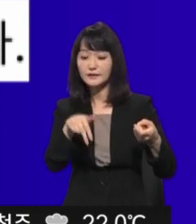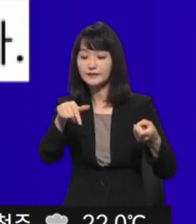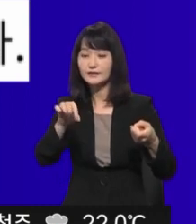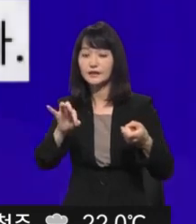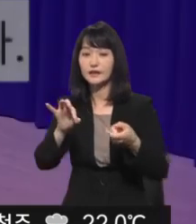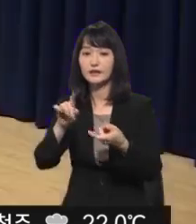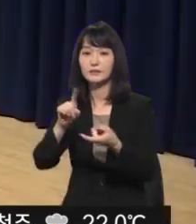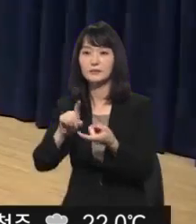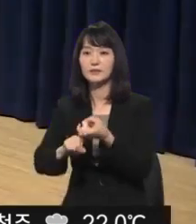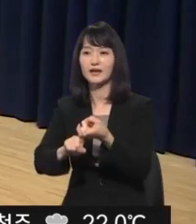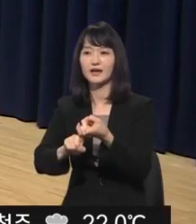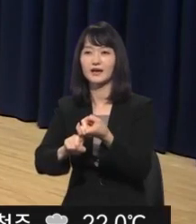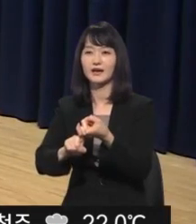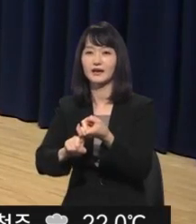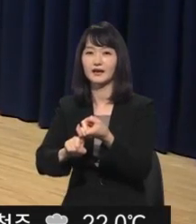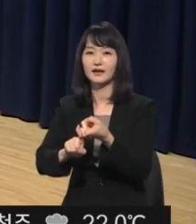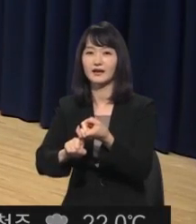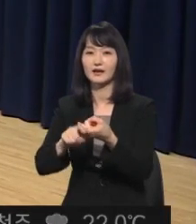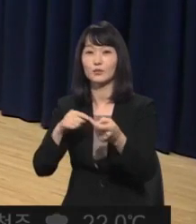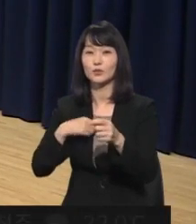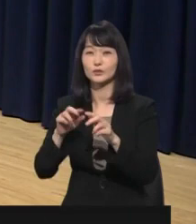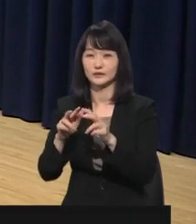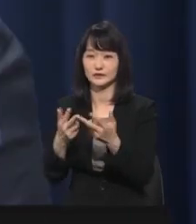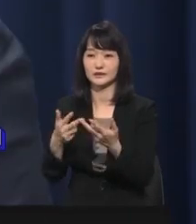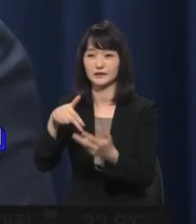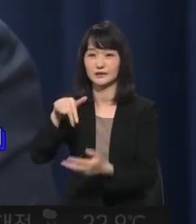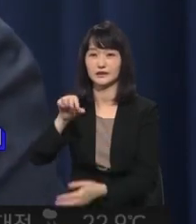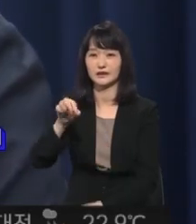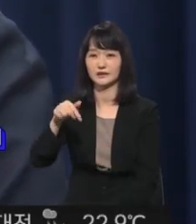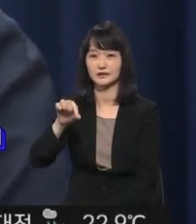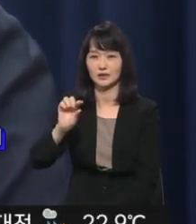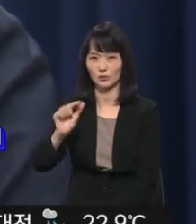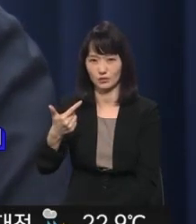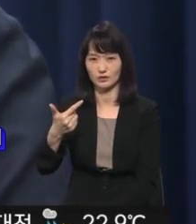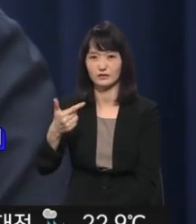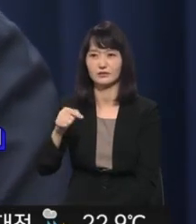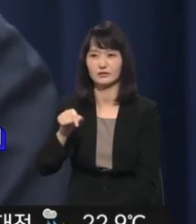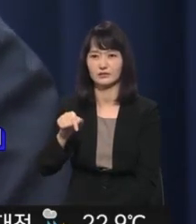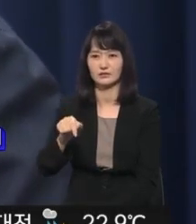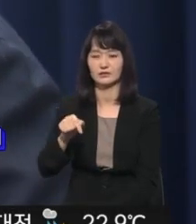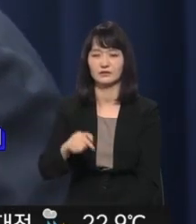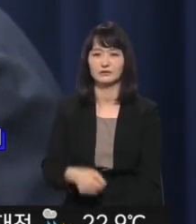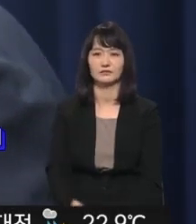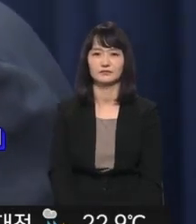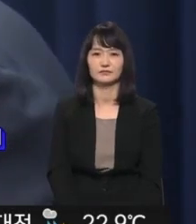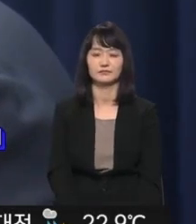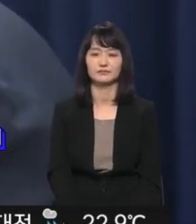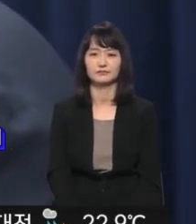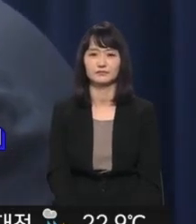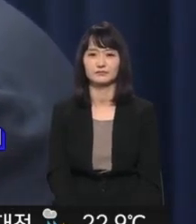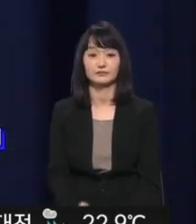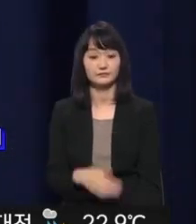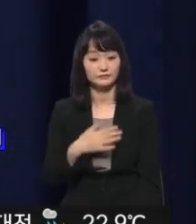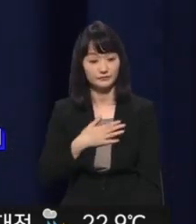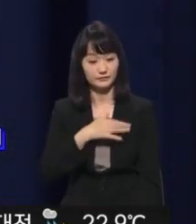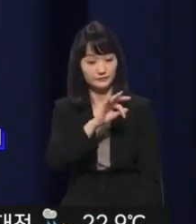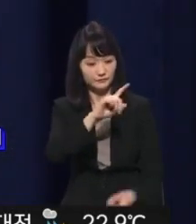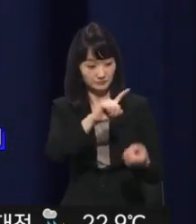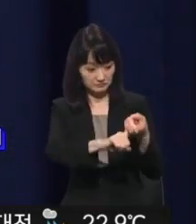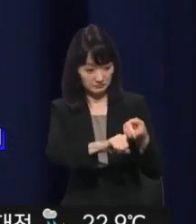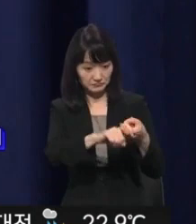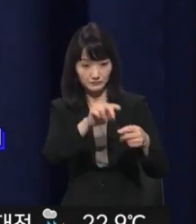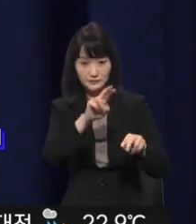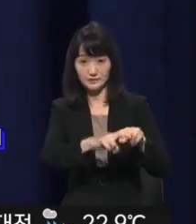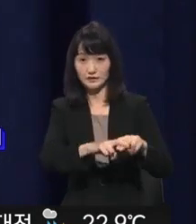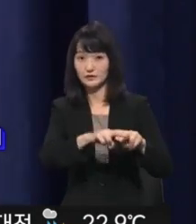뭐 분처럼 조금 아까 제가 접한 본인이 조개 프랑 것은 애니노래 어 이제 나는 u 4권 자리를 내놓겠다는